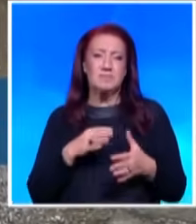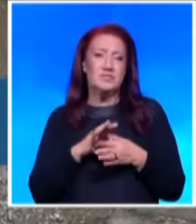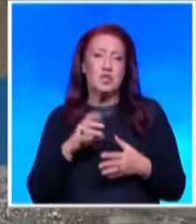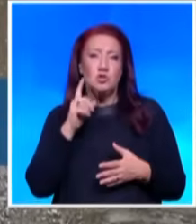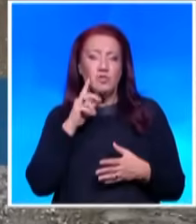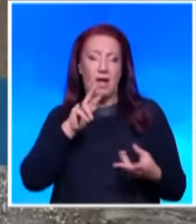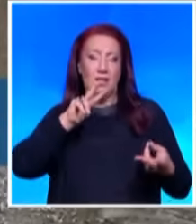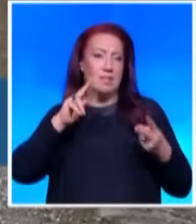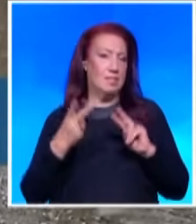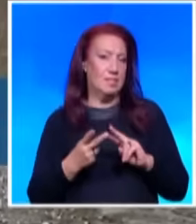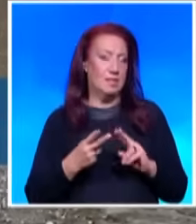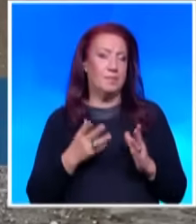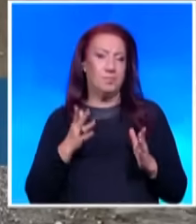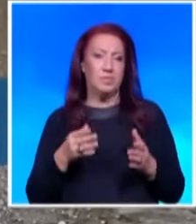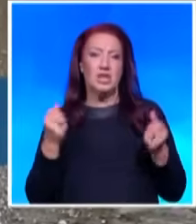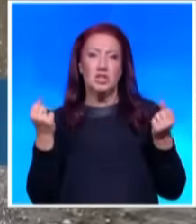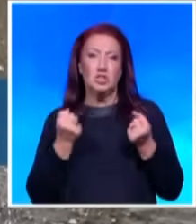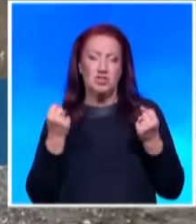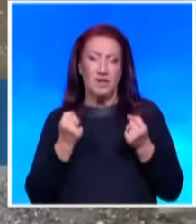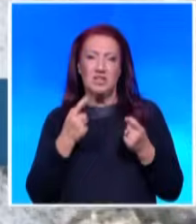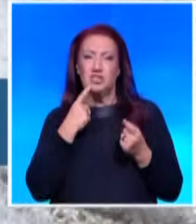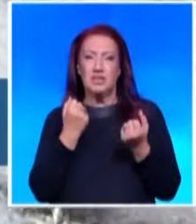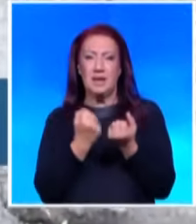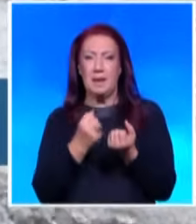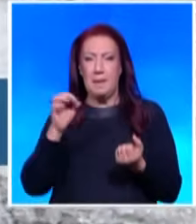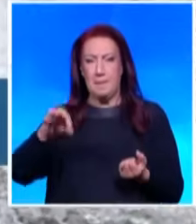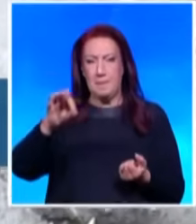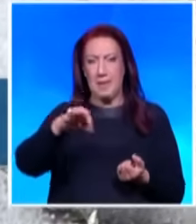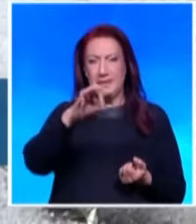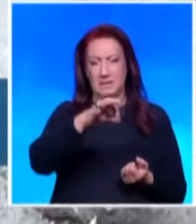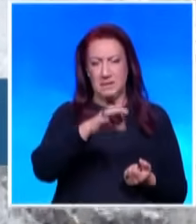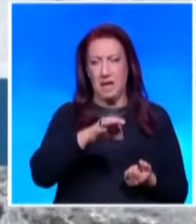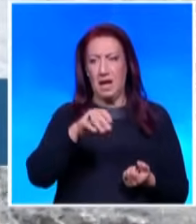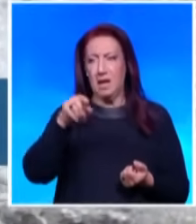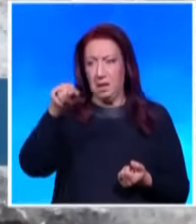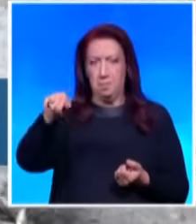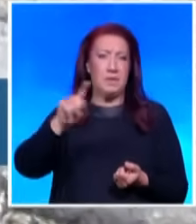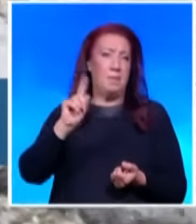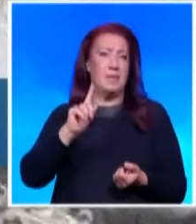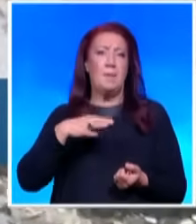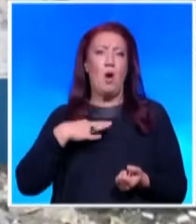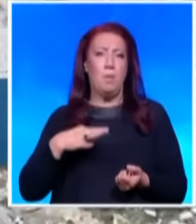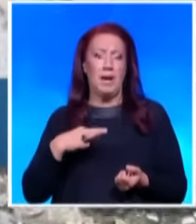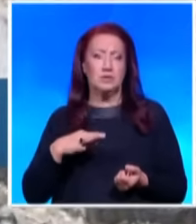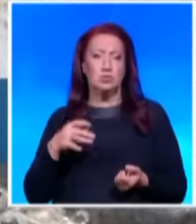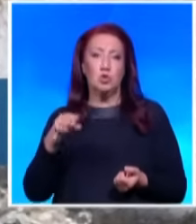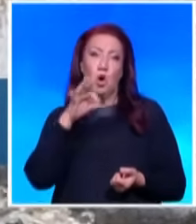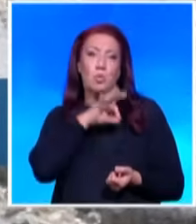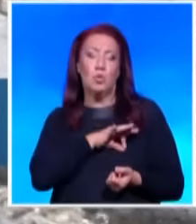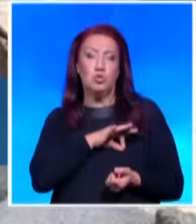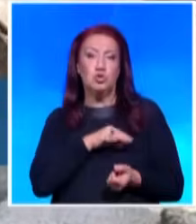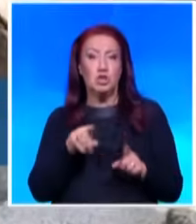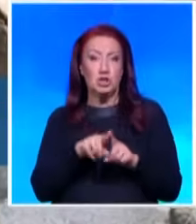именно жителите на населени места, в които не са в опасност, получават съобщение по